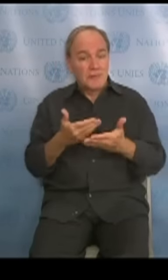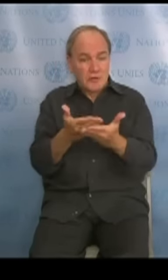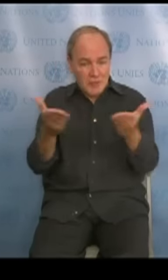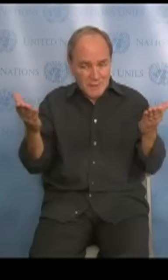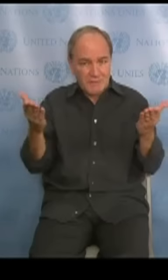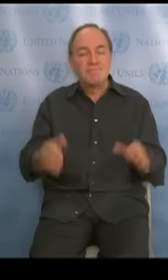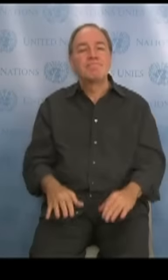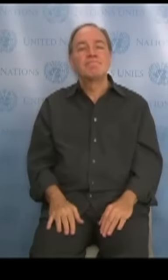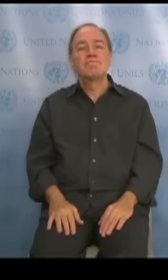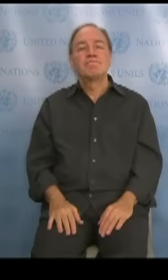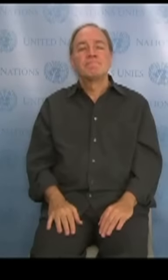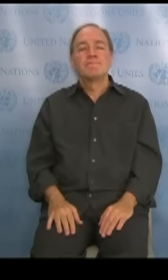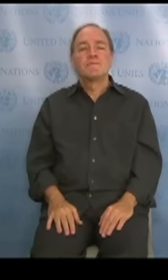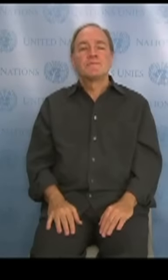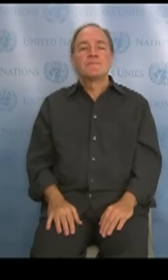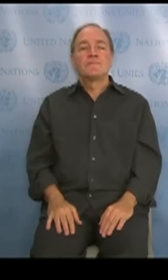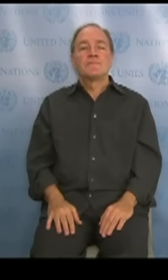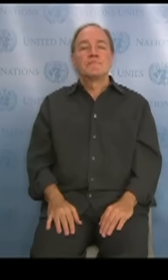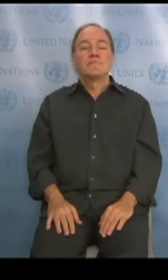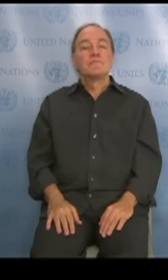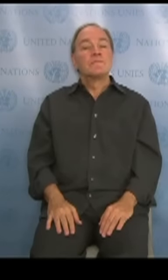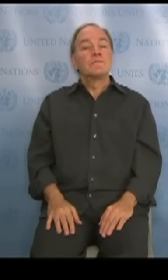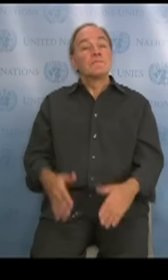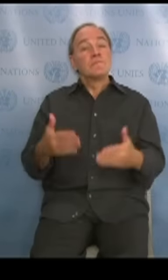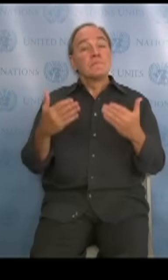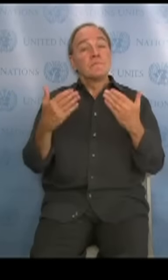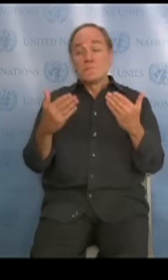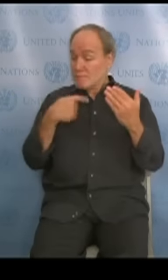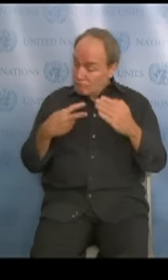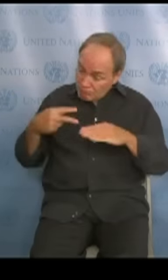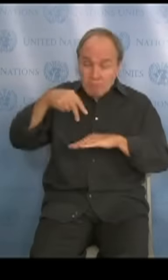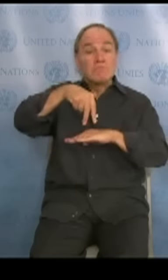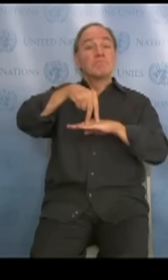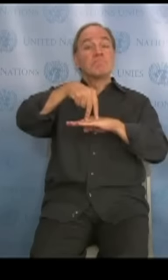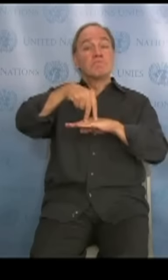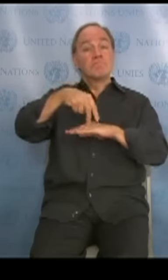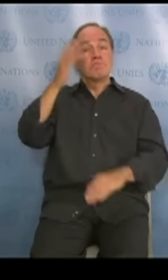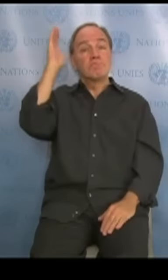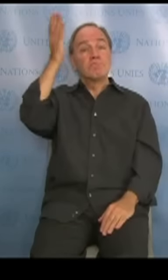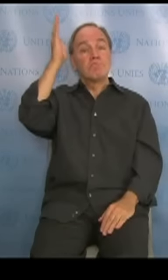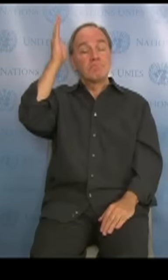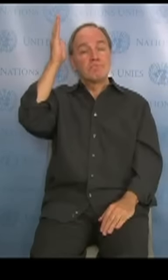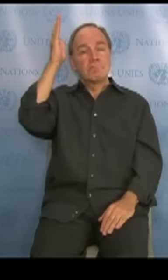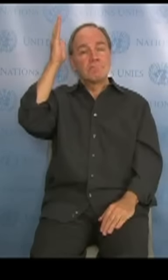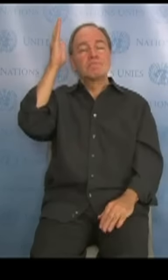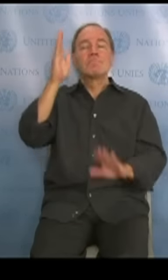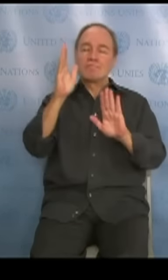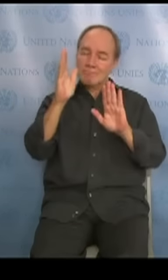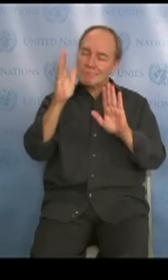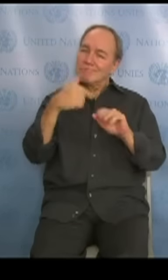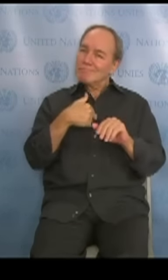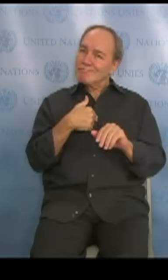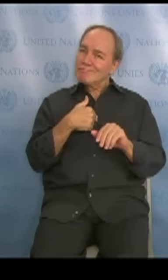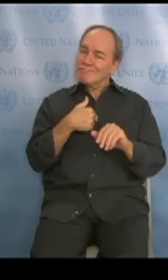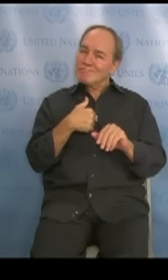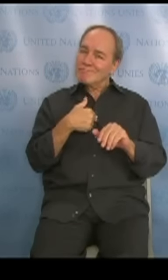permettez-moi, au moment où je prends la parole, de saluer le pas important que vient de faire la